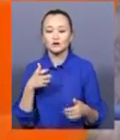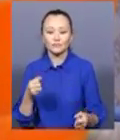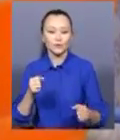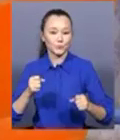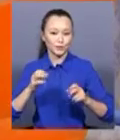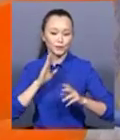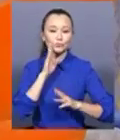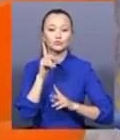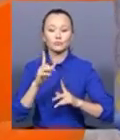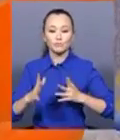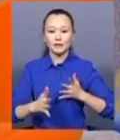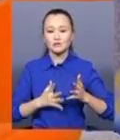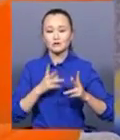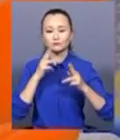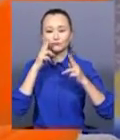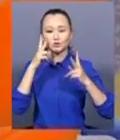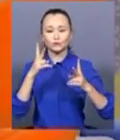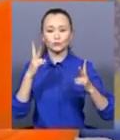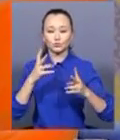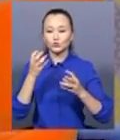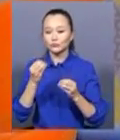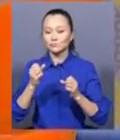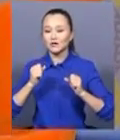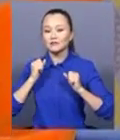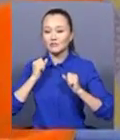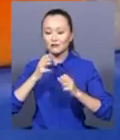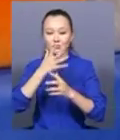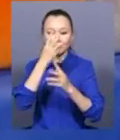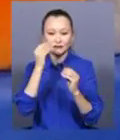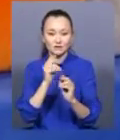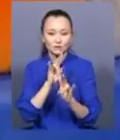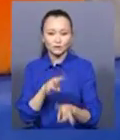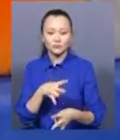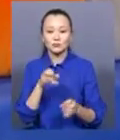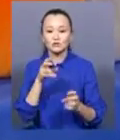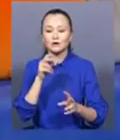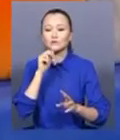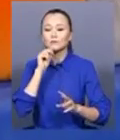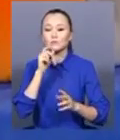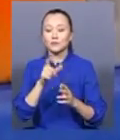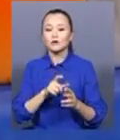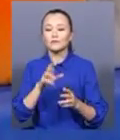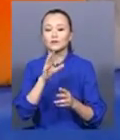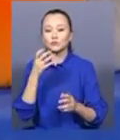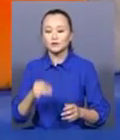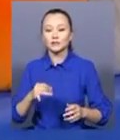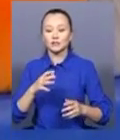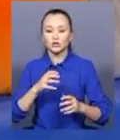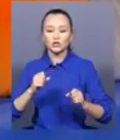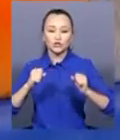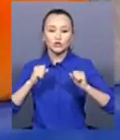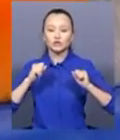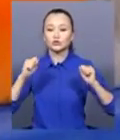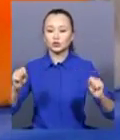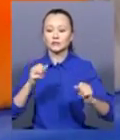чтобы быть бодрым и окончательно проснуться, нужно и про зарядку не забыть. Как пел Высоцкий: «Вдох глубокий, руки